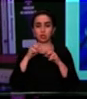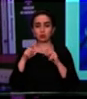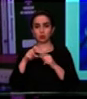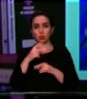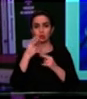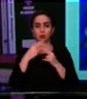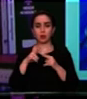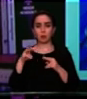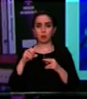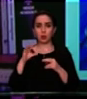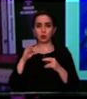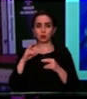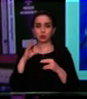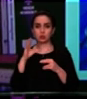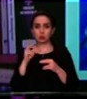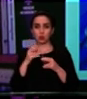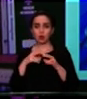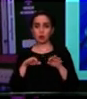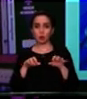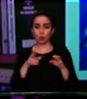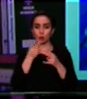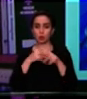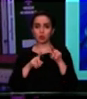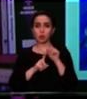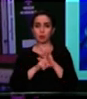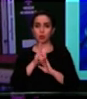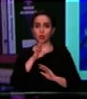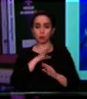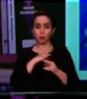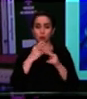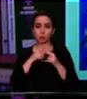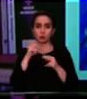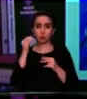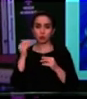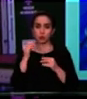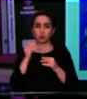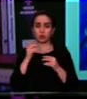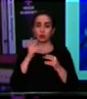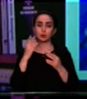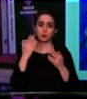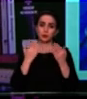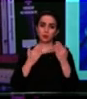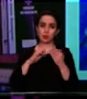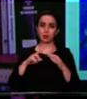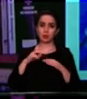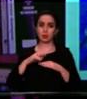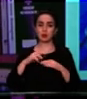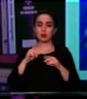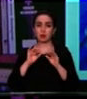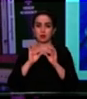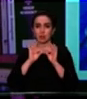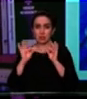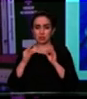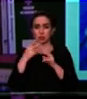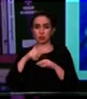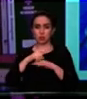chuvalchanglar, molluskalar, bo'g'im oyoqlar paydo bo'lgan. Siz bu yerda bo'shliqchilar tipini yoki bo'lmasa yassi chuvalchanglar tipiga oid